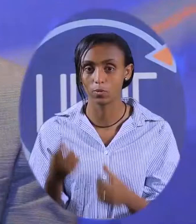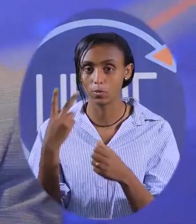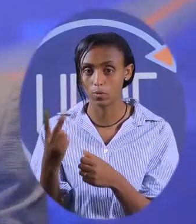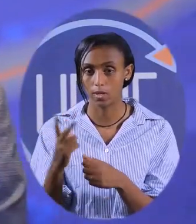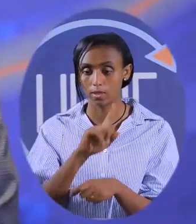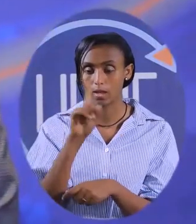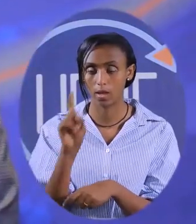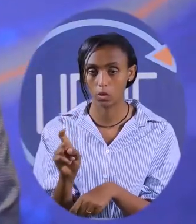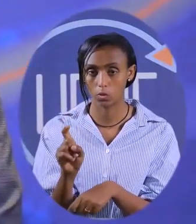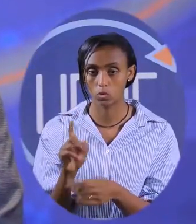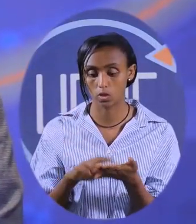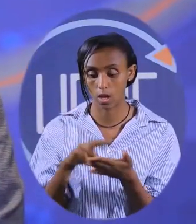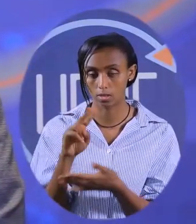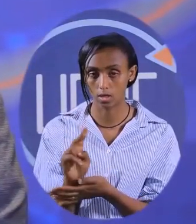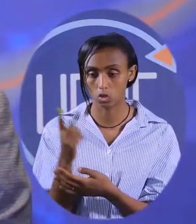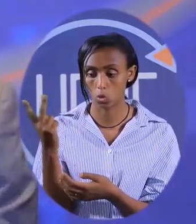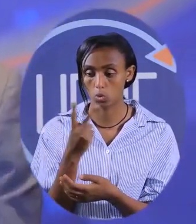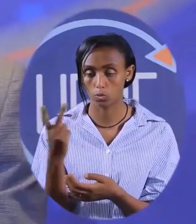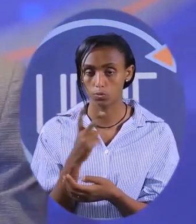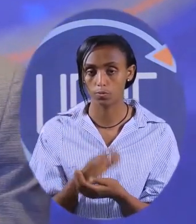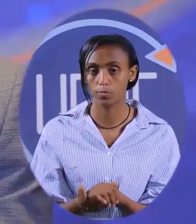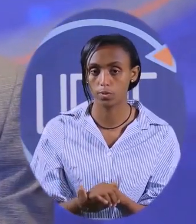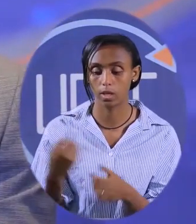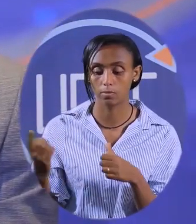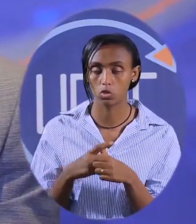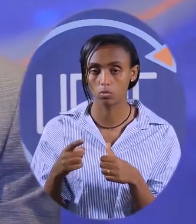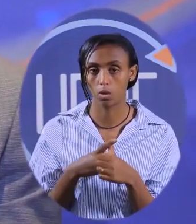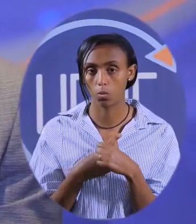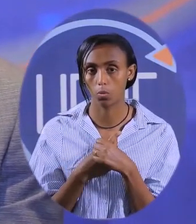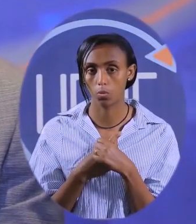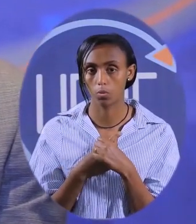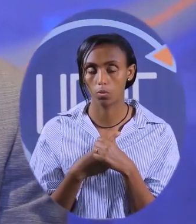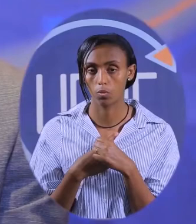ሁለት ጥያቄዎችን ላንሳላቸው ለሁለቱም። የመጀመሪያው